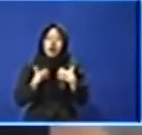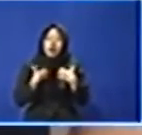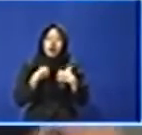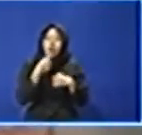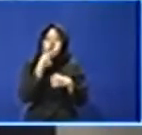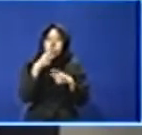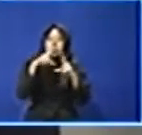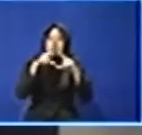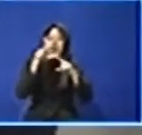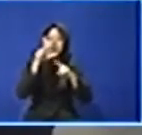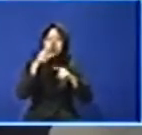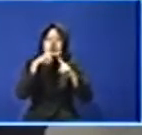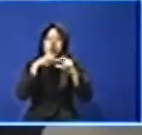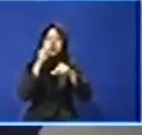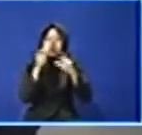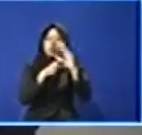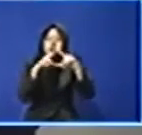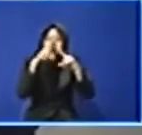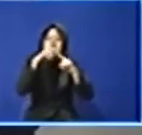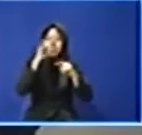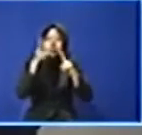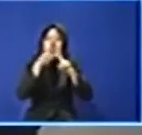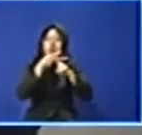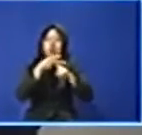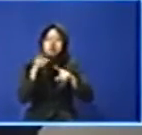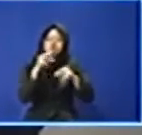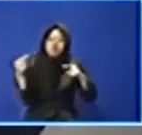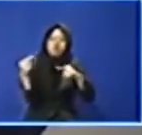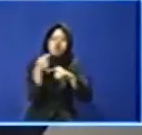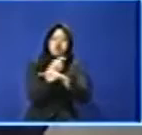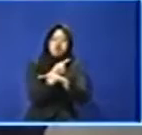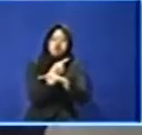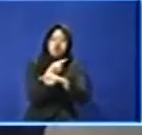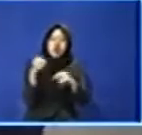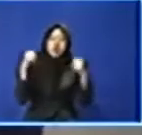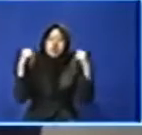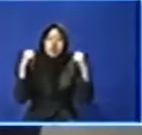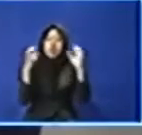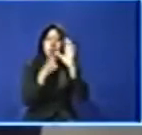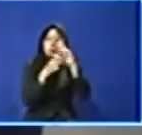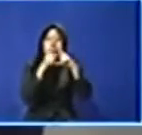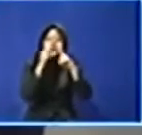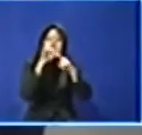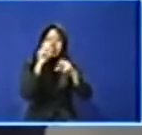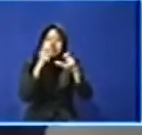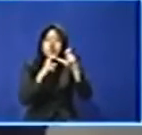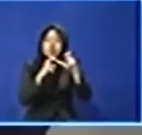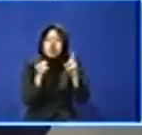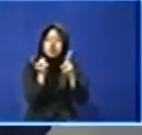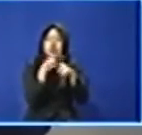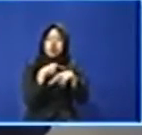tidak ada hal-hal yang bertentangan dengan I hope kesehatan secara medis Haji sehingga dengan demikian